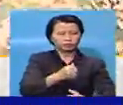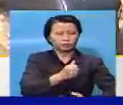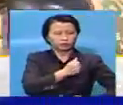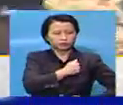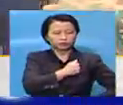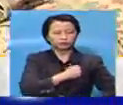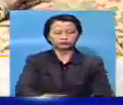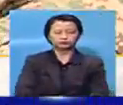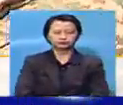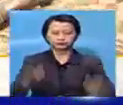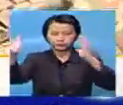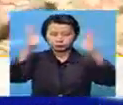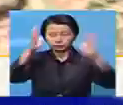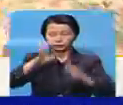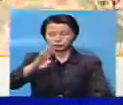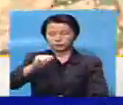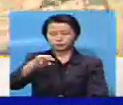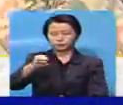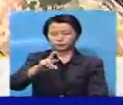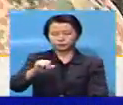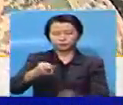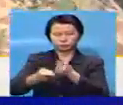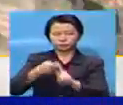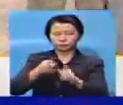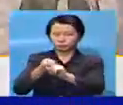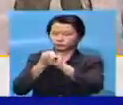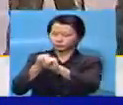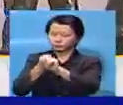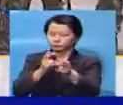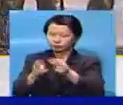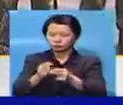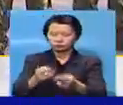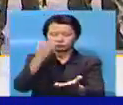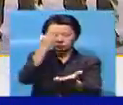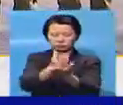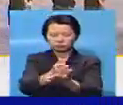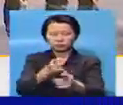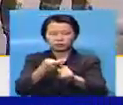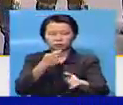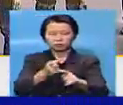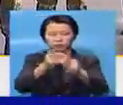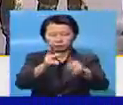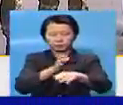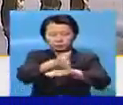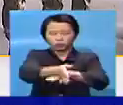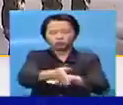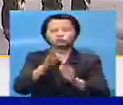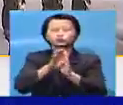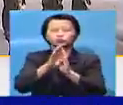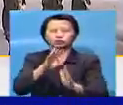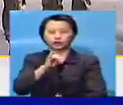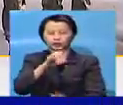darat malayia dan Bahrain akan terus kekal sebagai Rakan akrab dalam usaha memerangi ancaman daripada pihak pelampau seperti daes